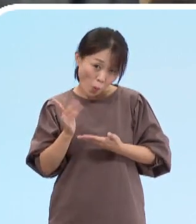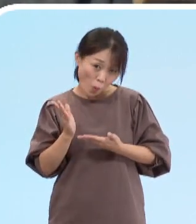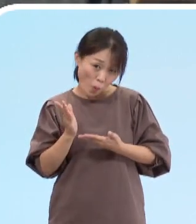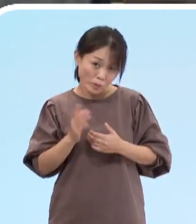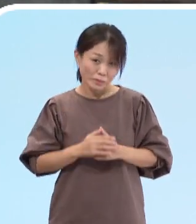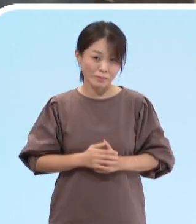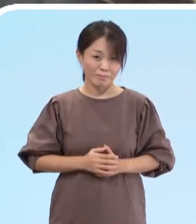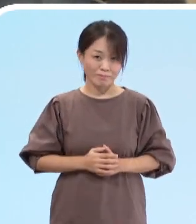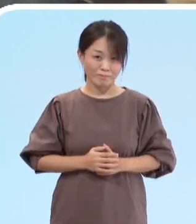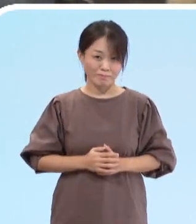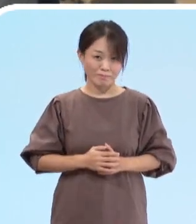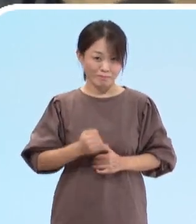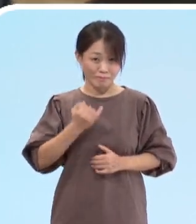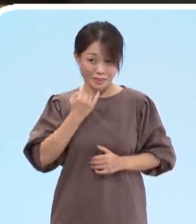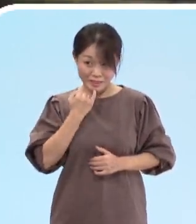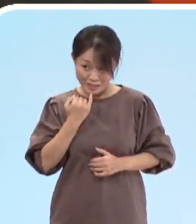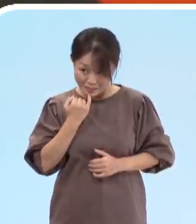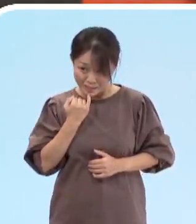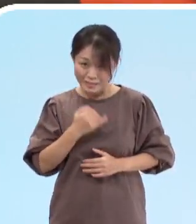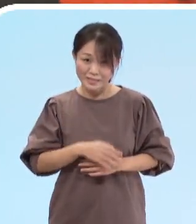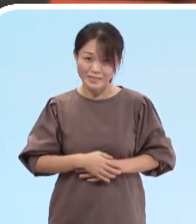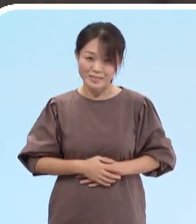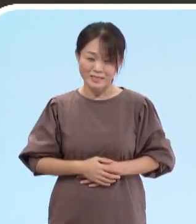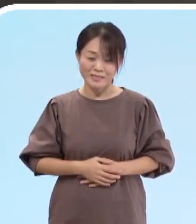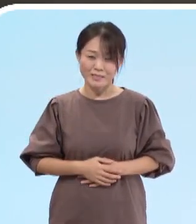ぞ。 いいんですか。